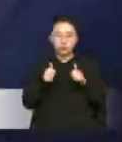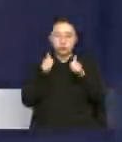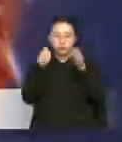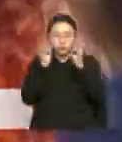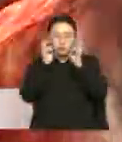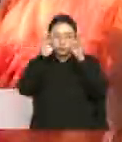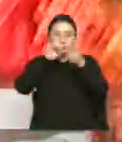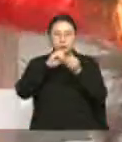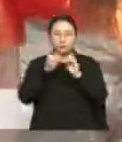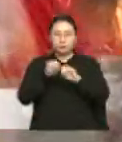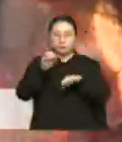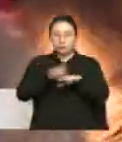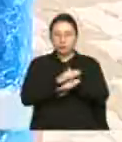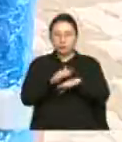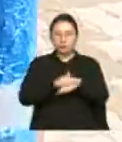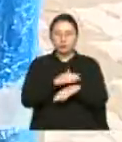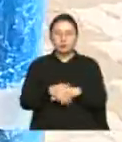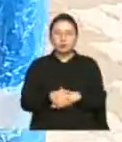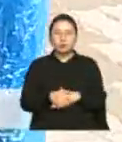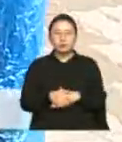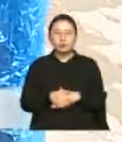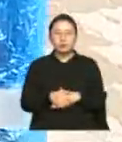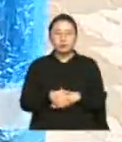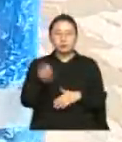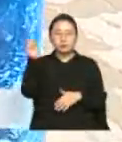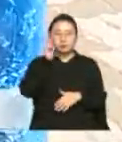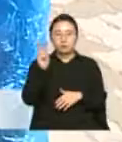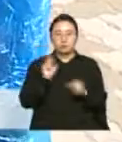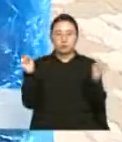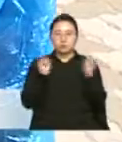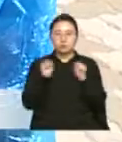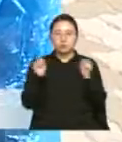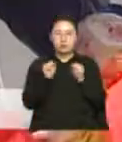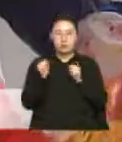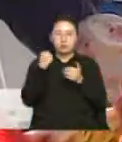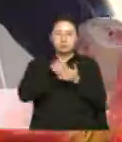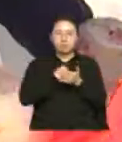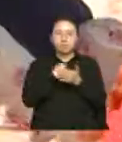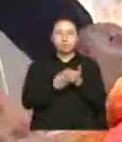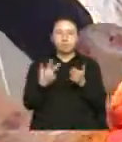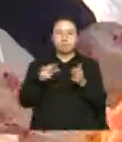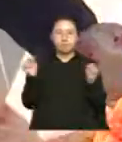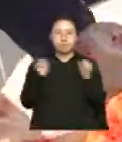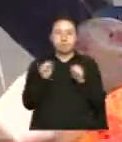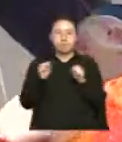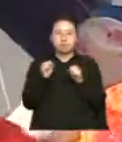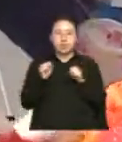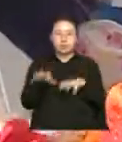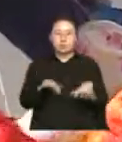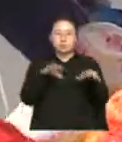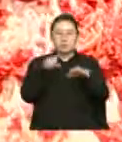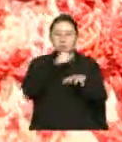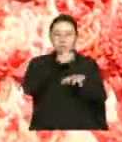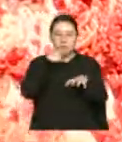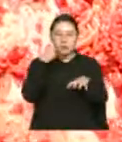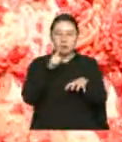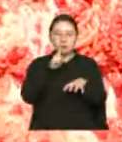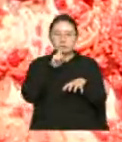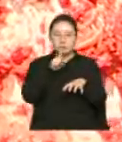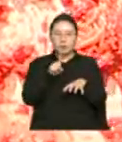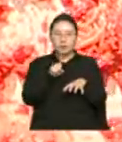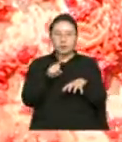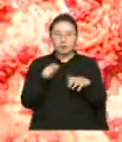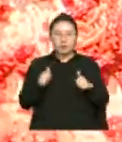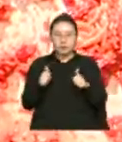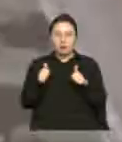발휘해 김치를 버무립니다. 갑자기 추워진 날씨가 야속하지만 추울수록 김치가 맛있어진다며 일손을